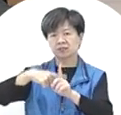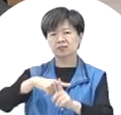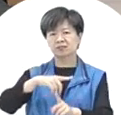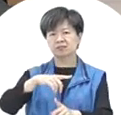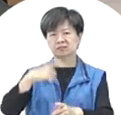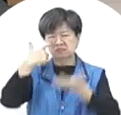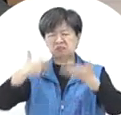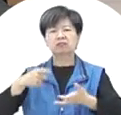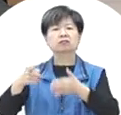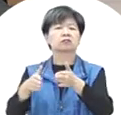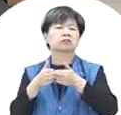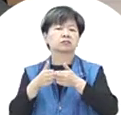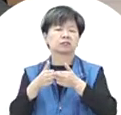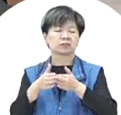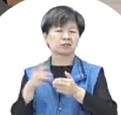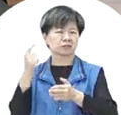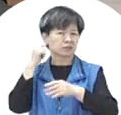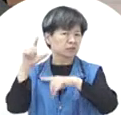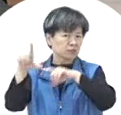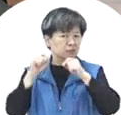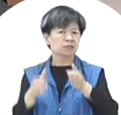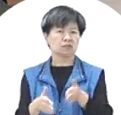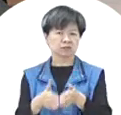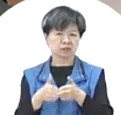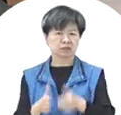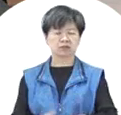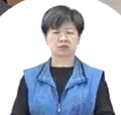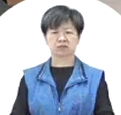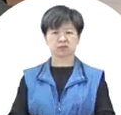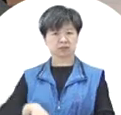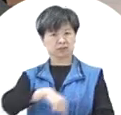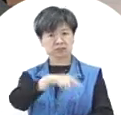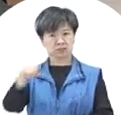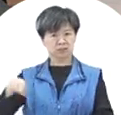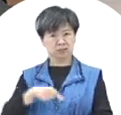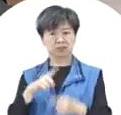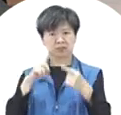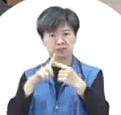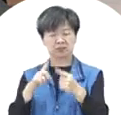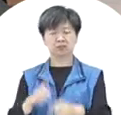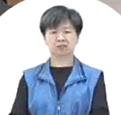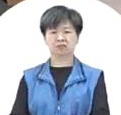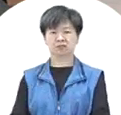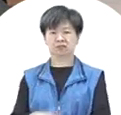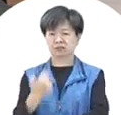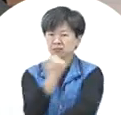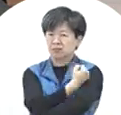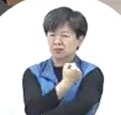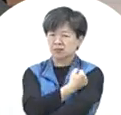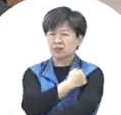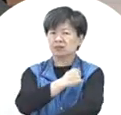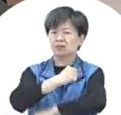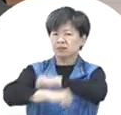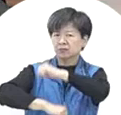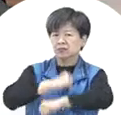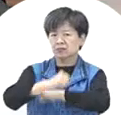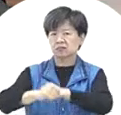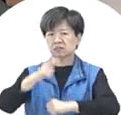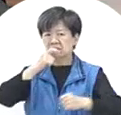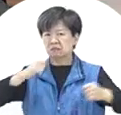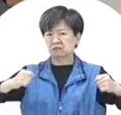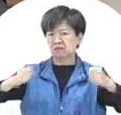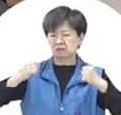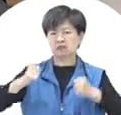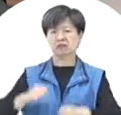益，请你听进去他们的心声。这些人都是辛苦的在活着，坚强的在生活。市